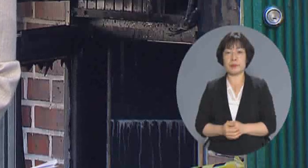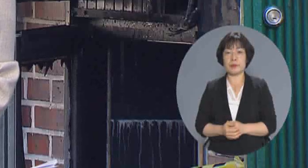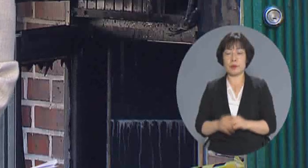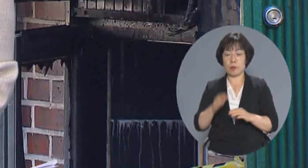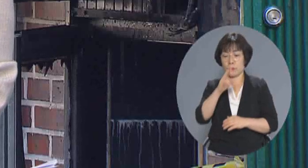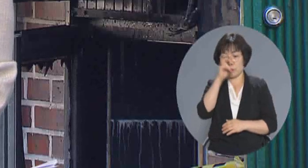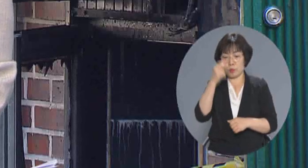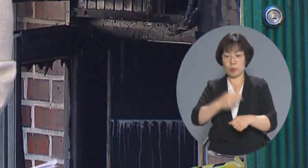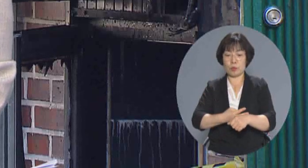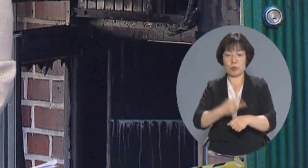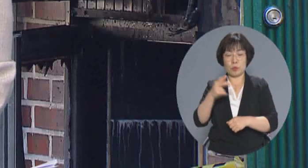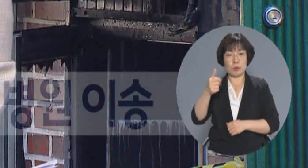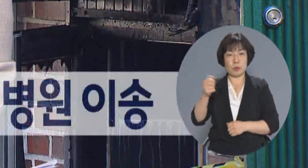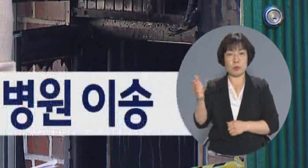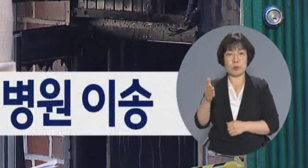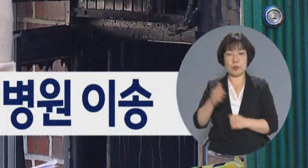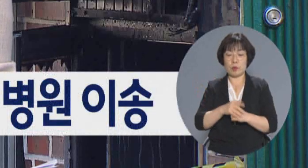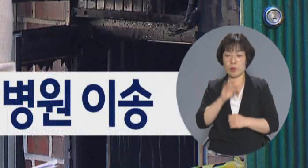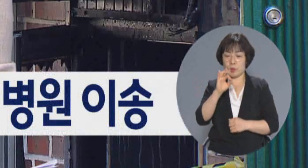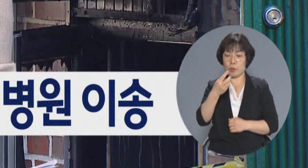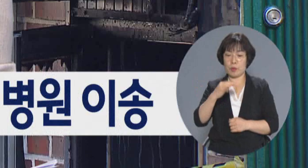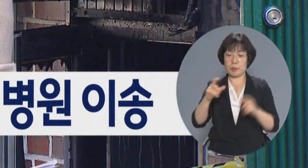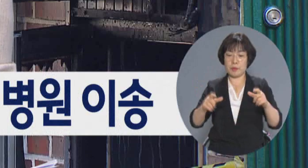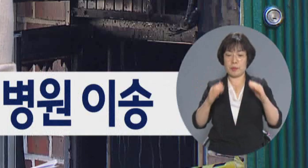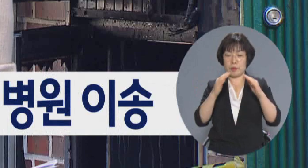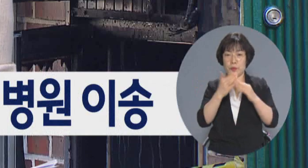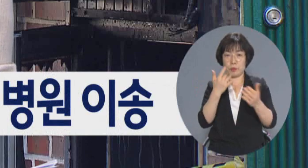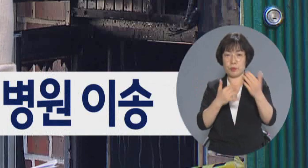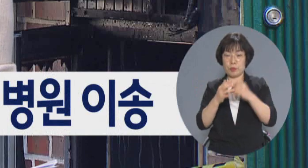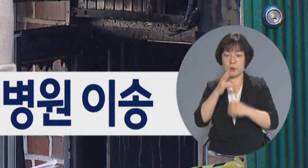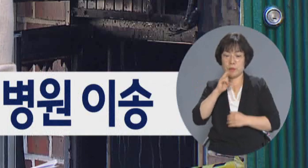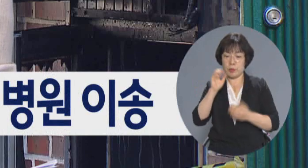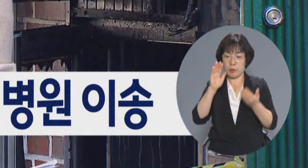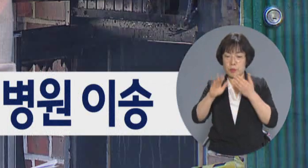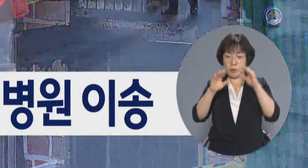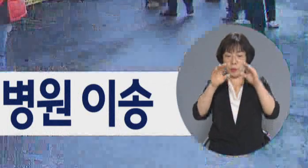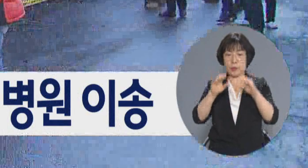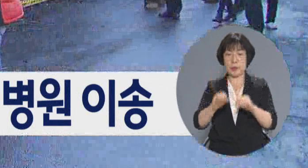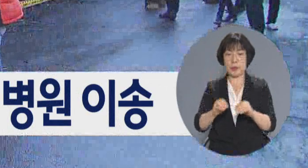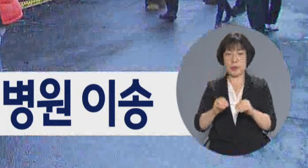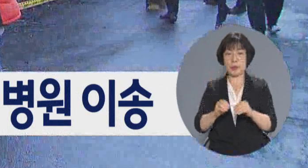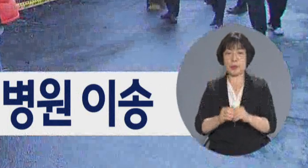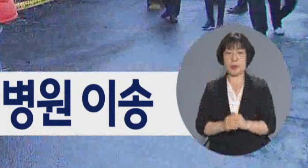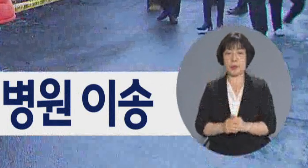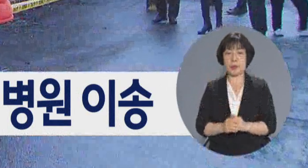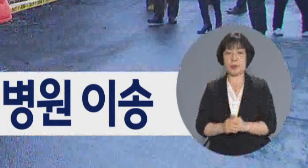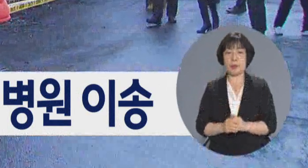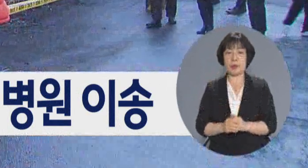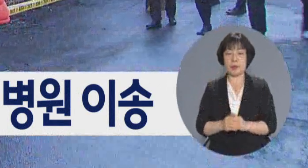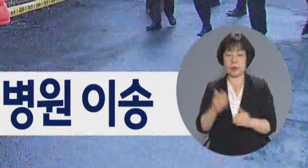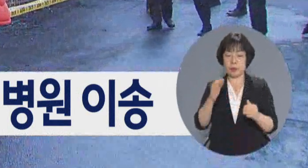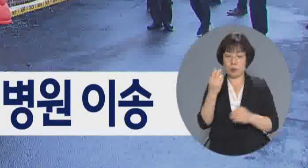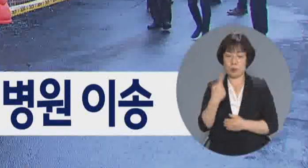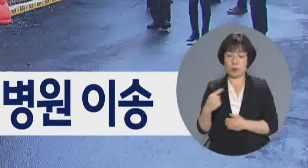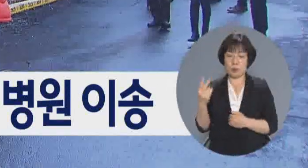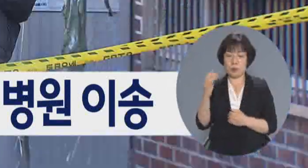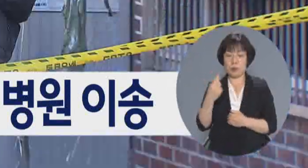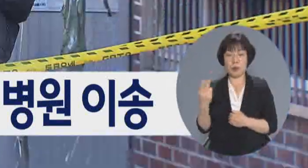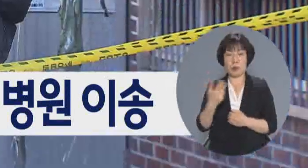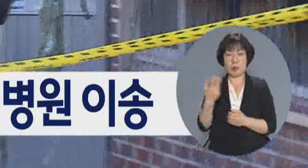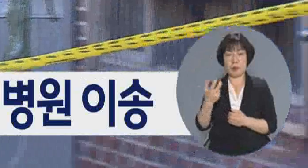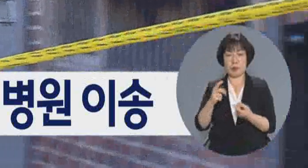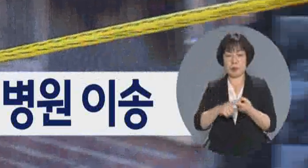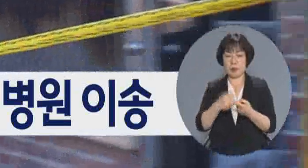오늘 오후 2시 55분쯤 여수시 오림동의 한 주택에서 불이 나 25분 만에 진화됐습니다. 이 불로 70대 남성 한